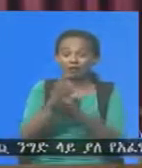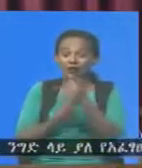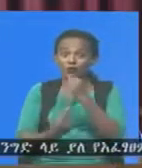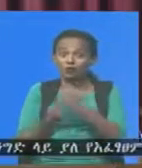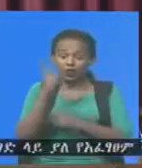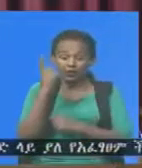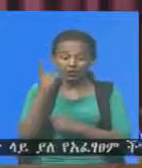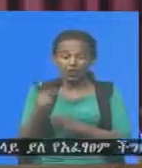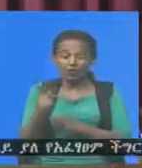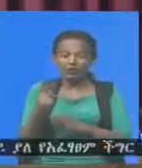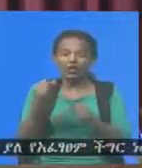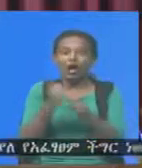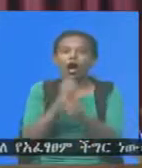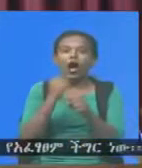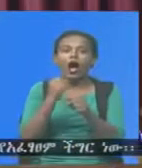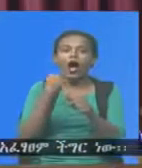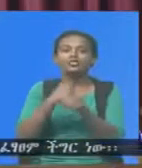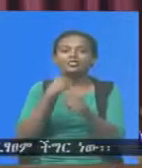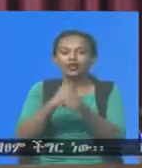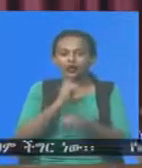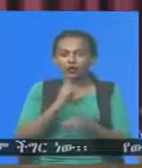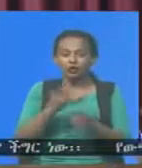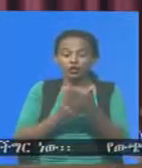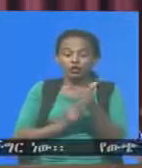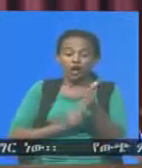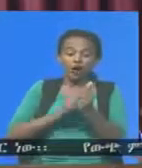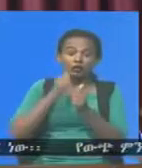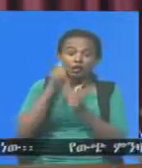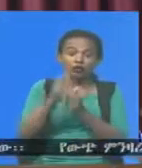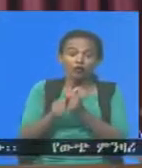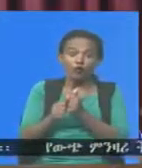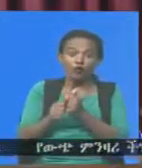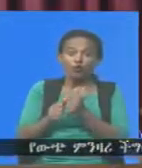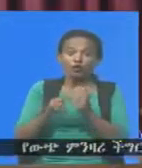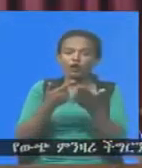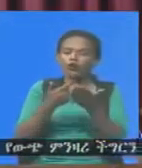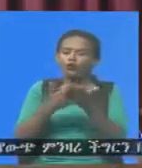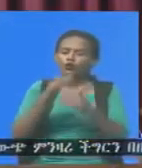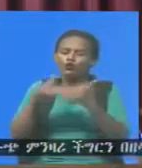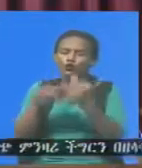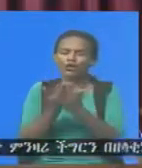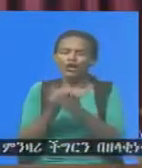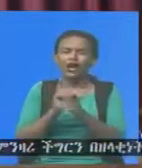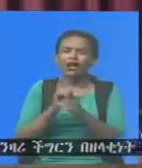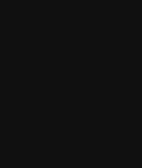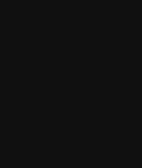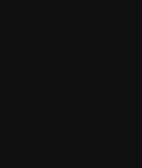የሚታይበት አሰራር ከዚህ አሳልፎ ከመስመር ከአይዲዮሎጂ ከምናምን ጋር ማሰቡ